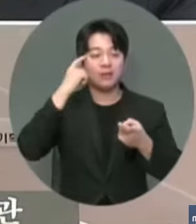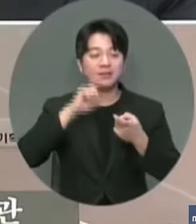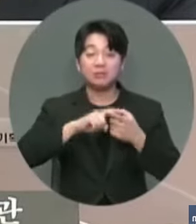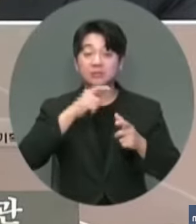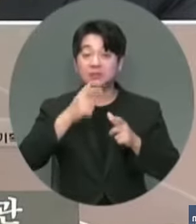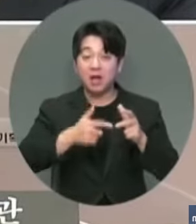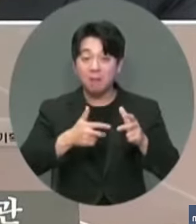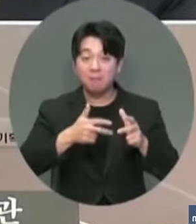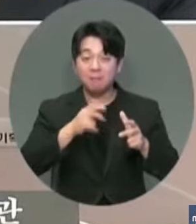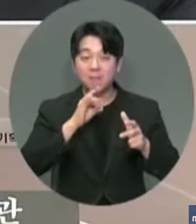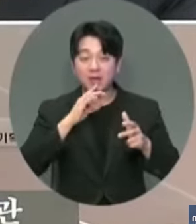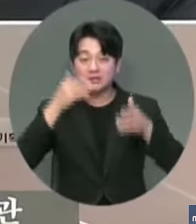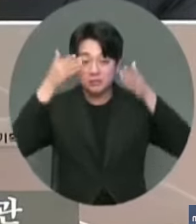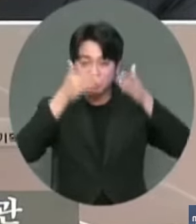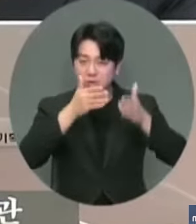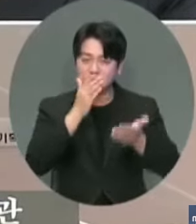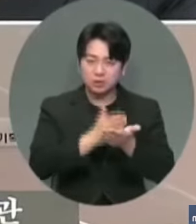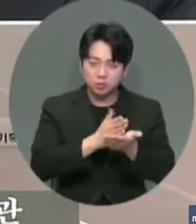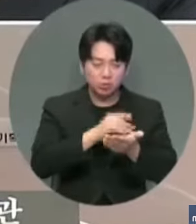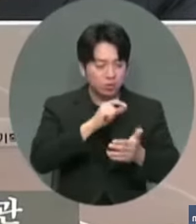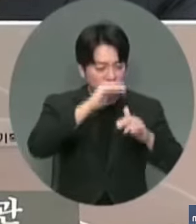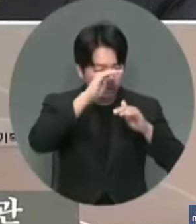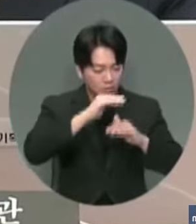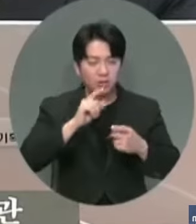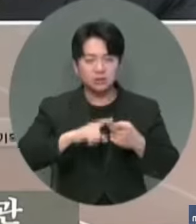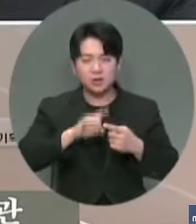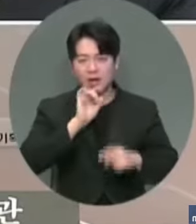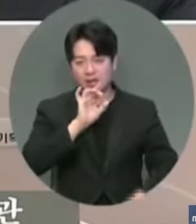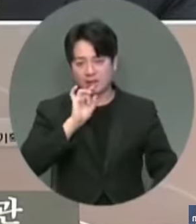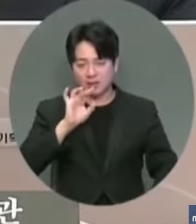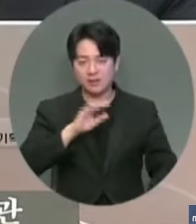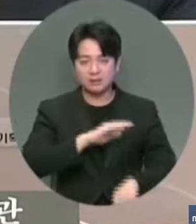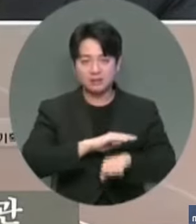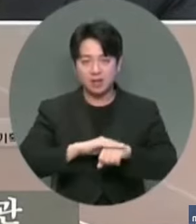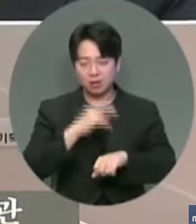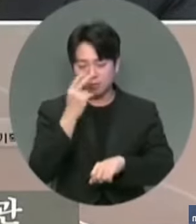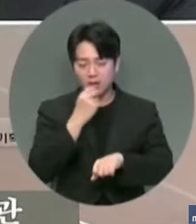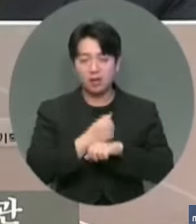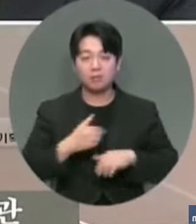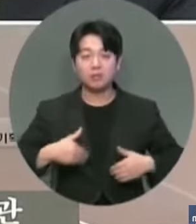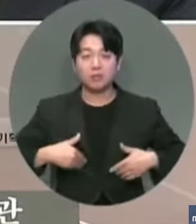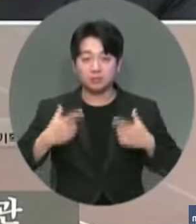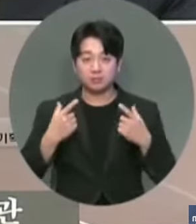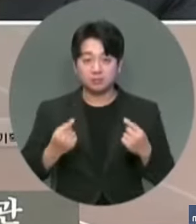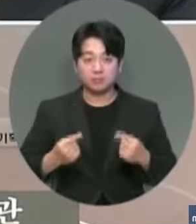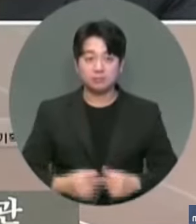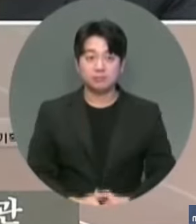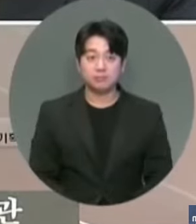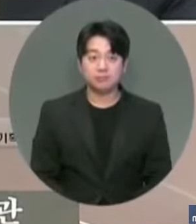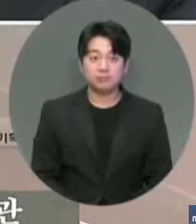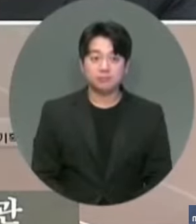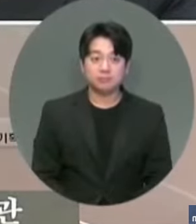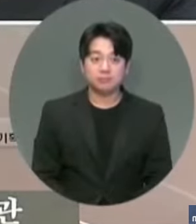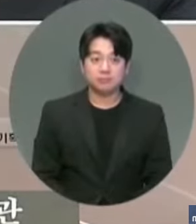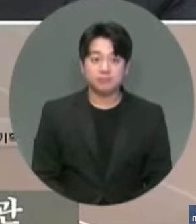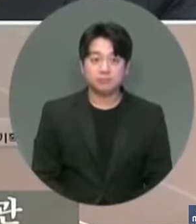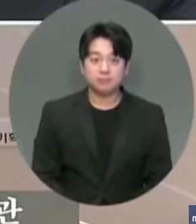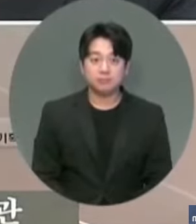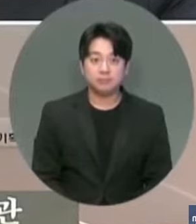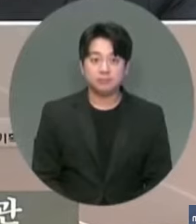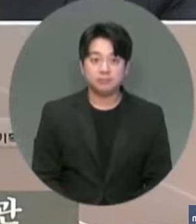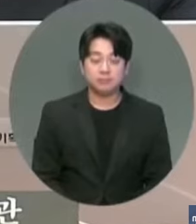가지고 제대로 차근차근 이 문제를 해결하는 방안을 같이 좀 논의를 해봤으면 좋겠습니다. 부총님도 한번 이 부분 좀